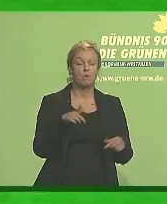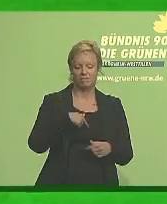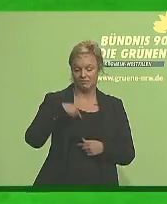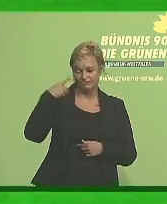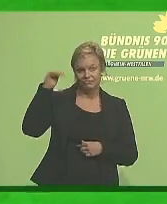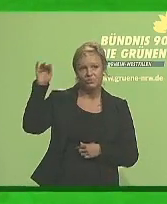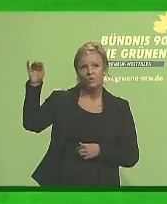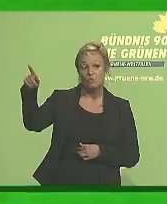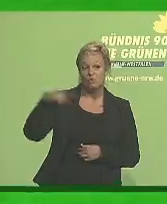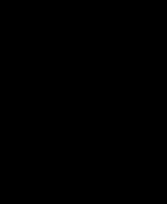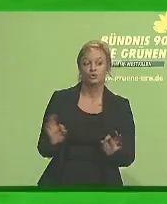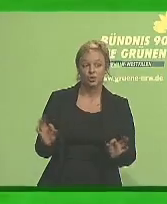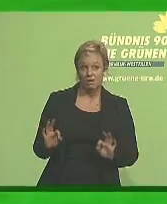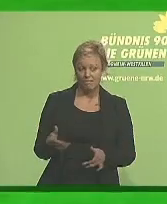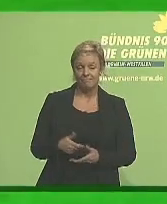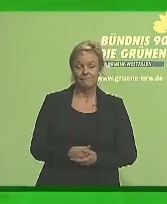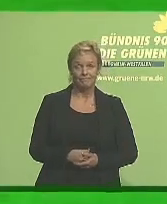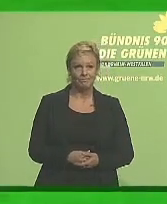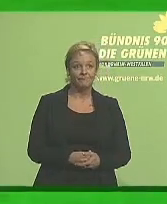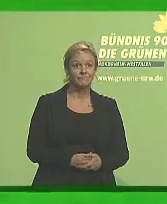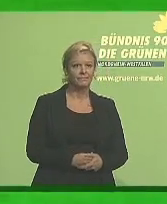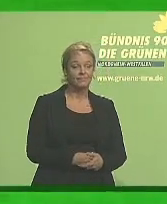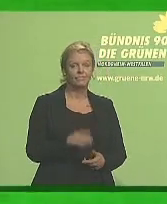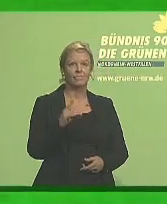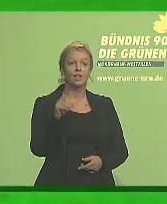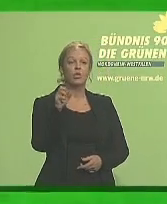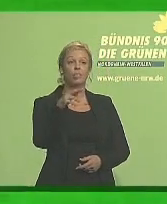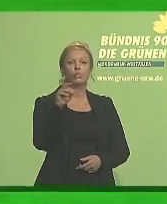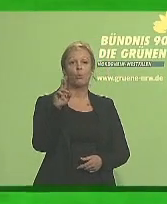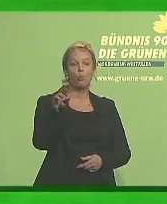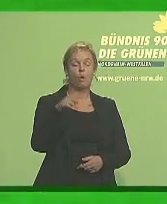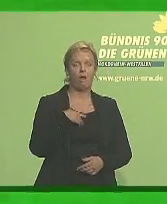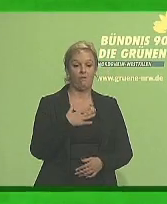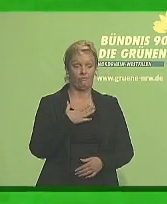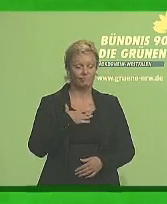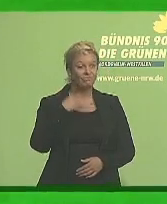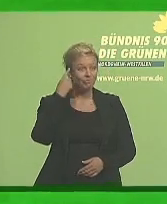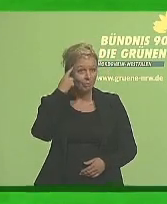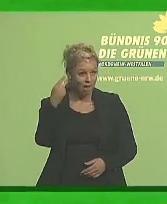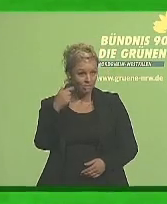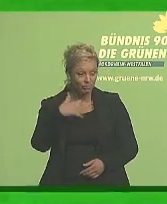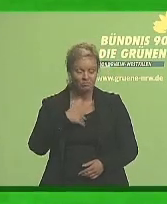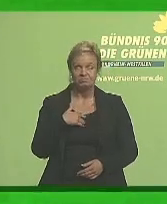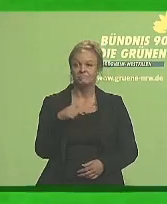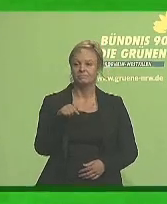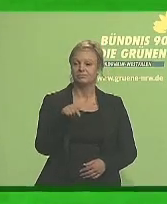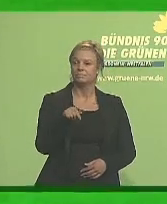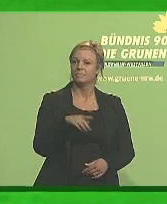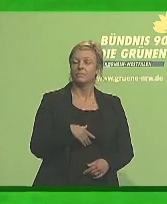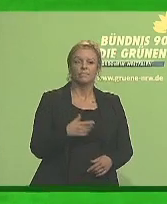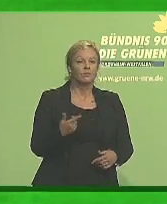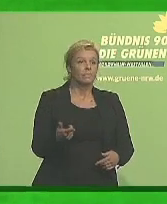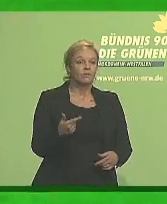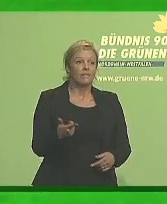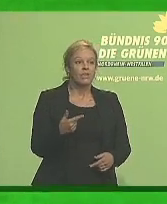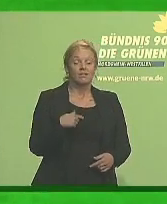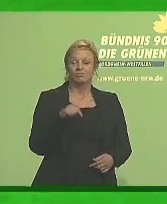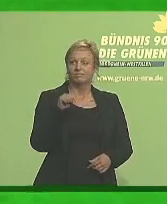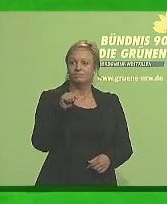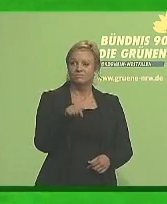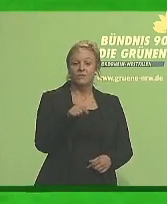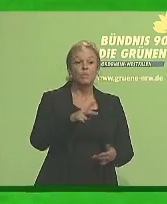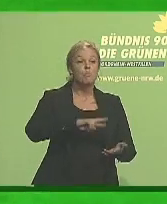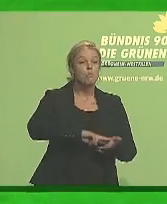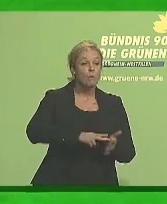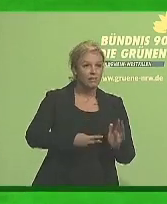in Kopenhagen gedacht haben. Doha steht nämlich meiner Meinung nach für diese beispiellose Fähigkeit in